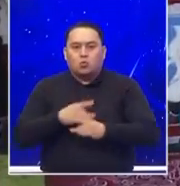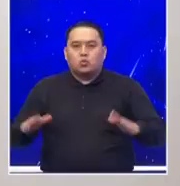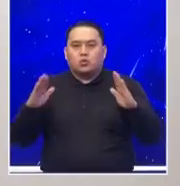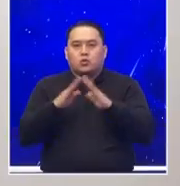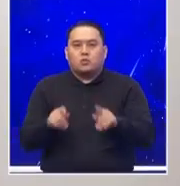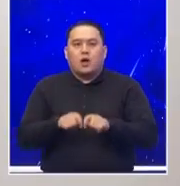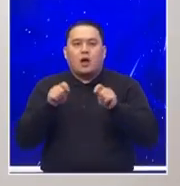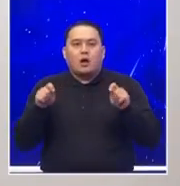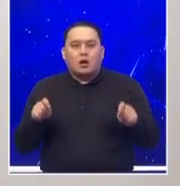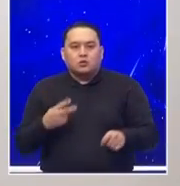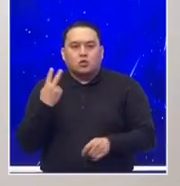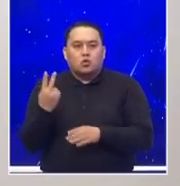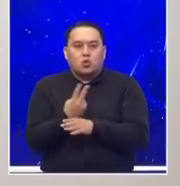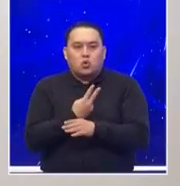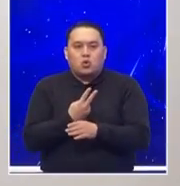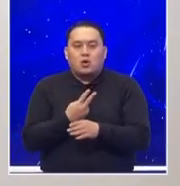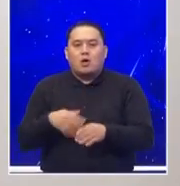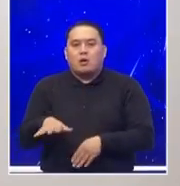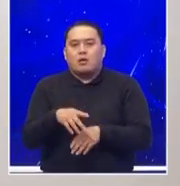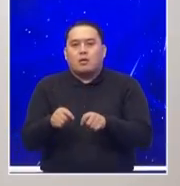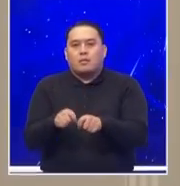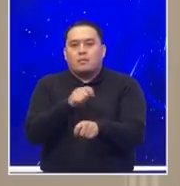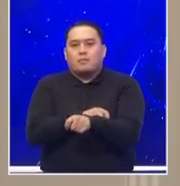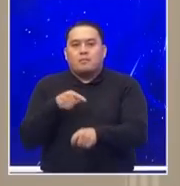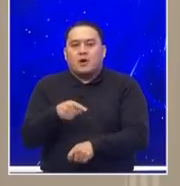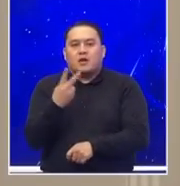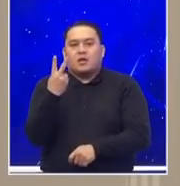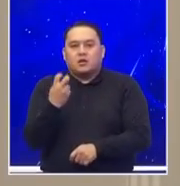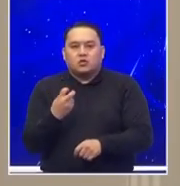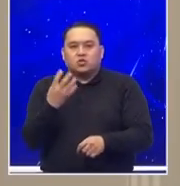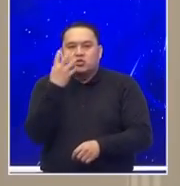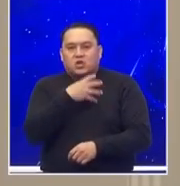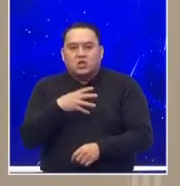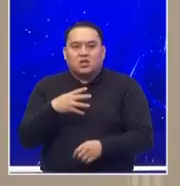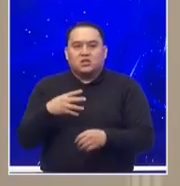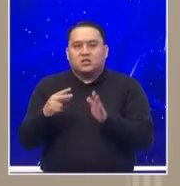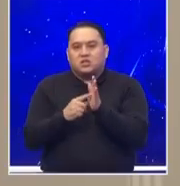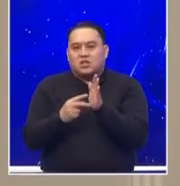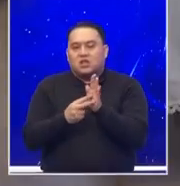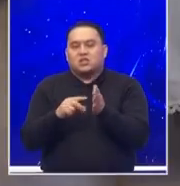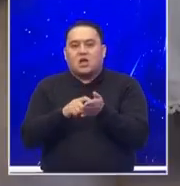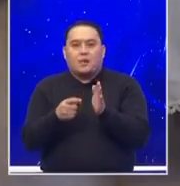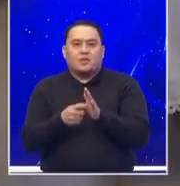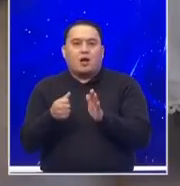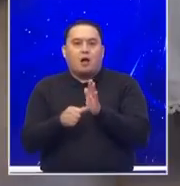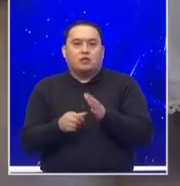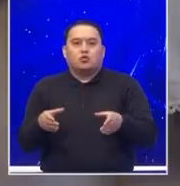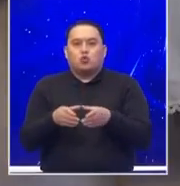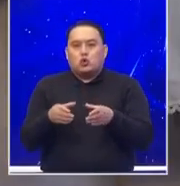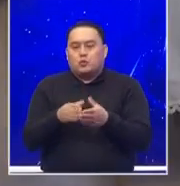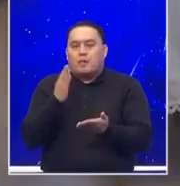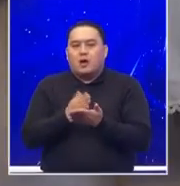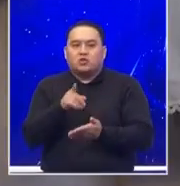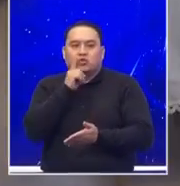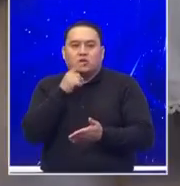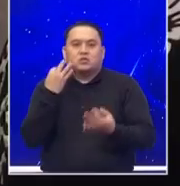ашылып. Қосқабатты жаңа нысанның аумағы 1200 шаршы метр. Заманауи жылы жарық 8 кабинет, 6 үйірме жұмыс істейді. Ауыл жастары